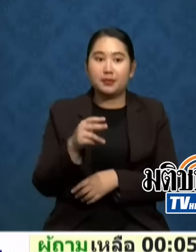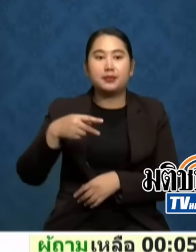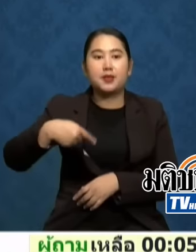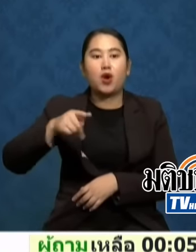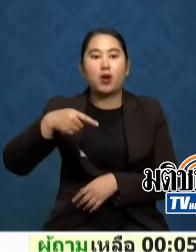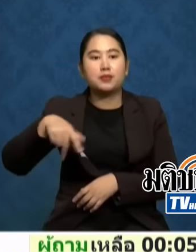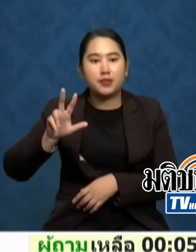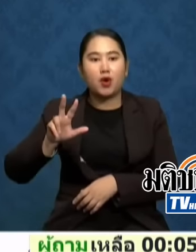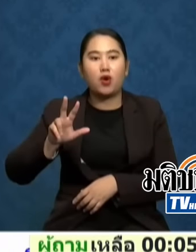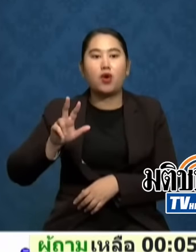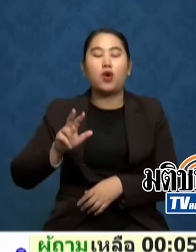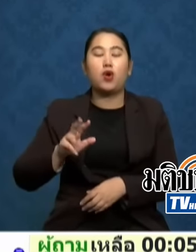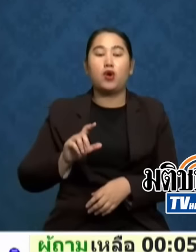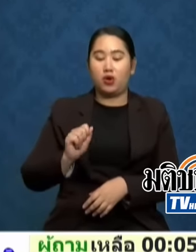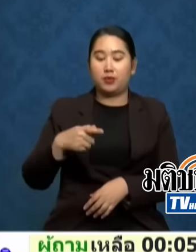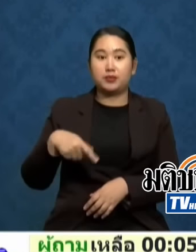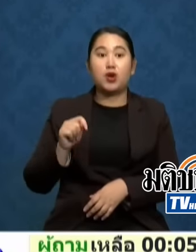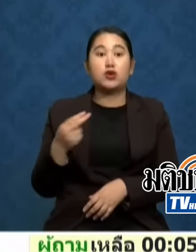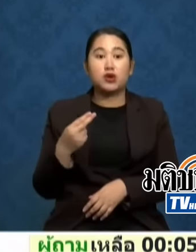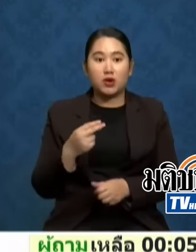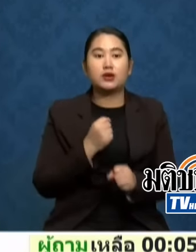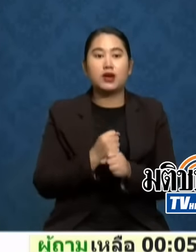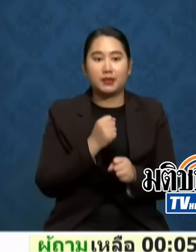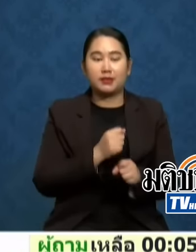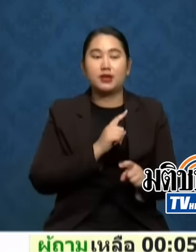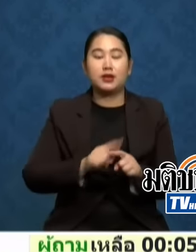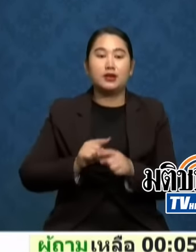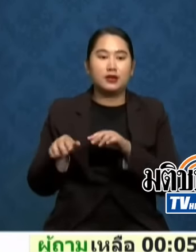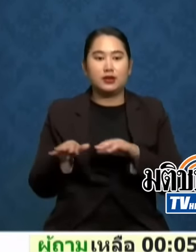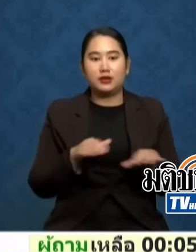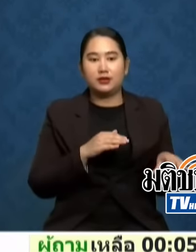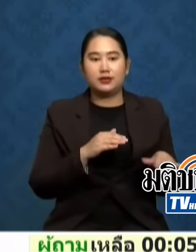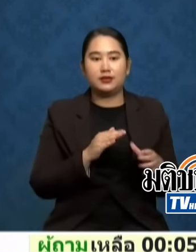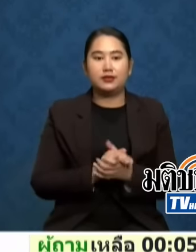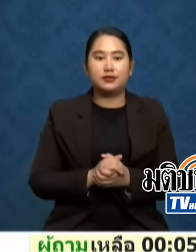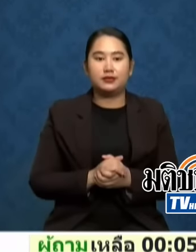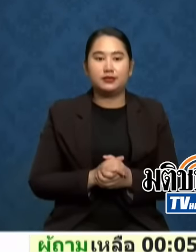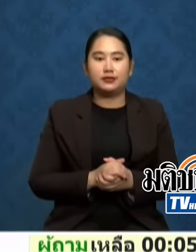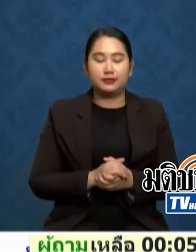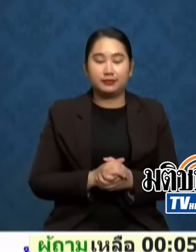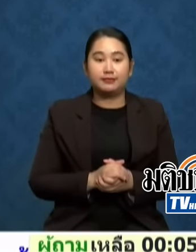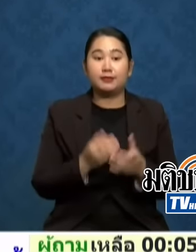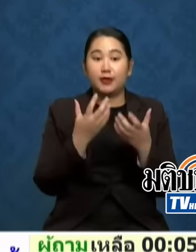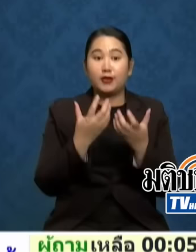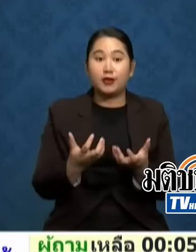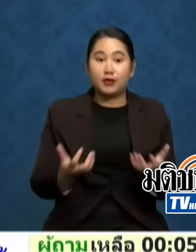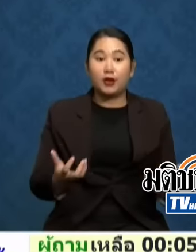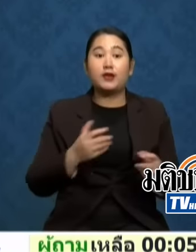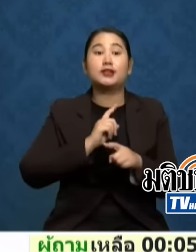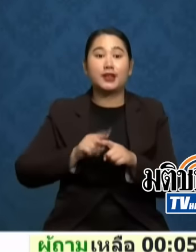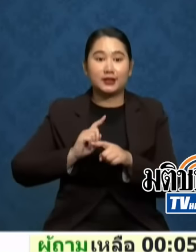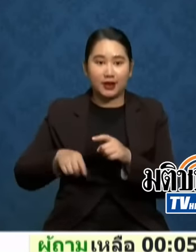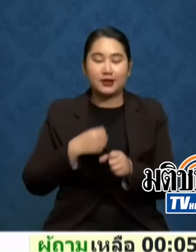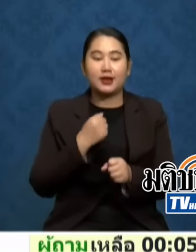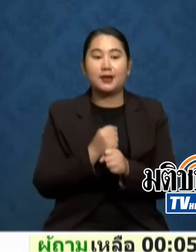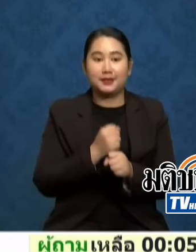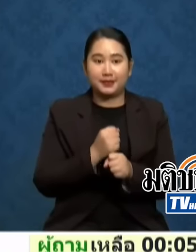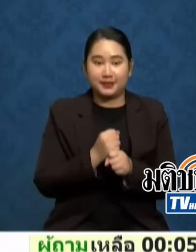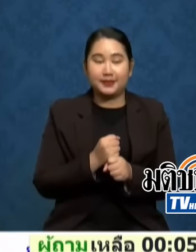ยและบรรเทาภัยเองก็ต้องเตรียมความพร้อมนะครับเพื่ เรามีเครื่องไม้เครื่องมือในการที่จะดำเนิน